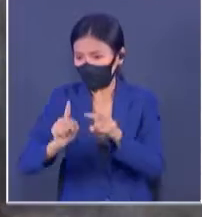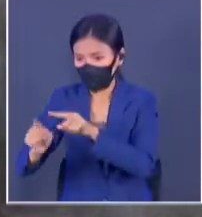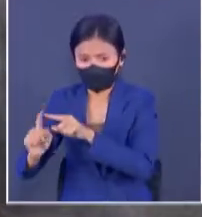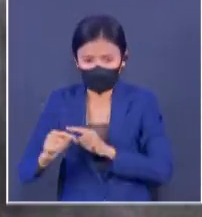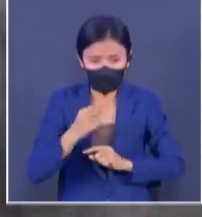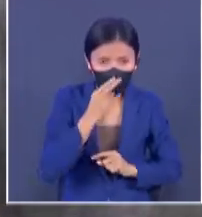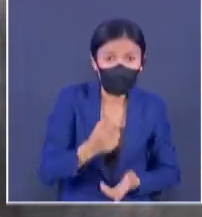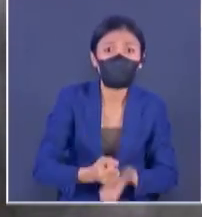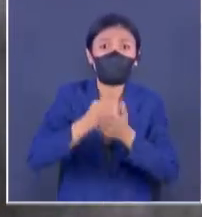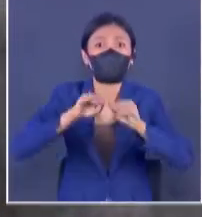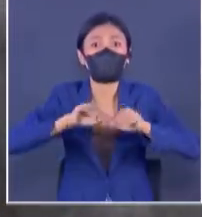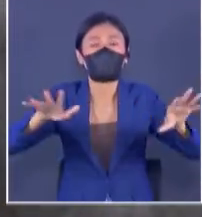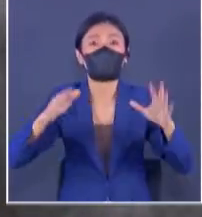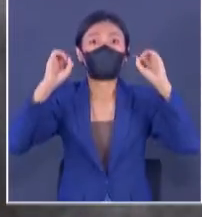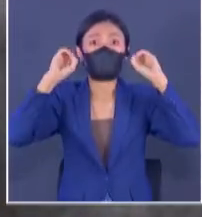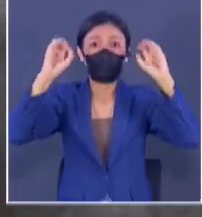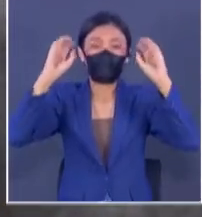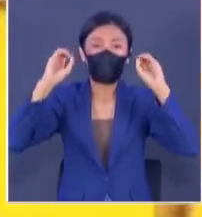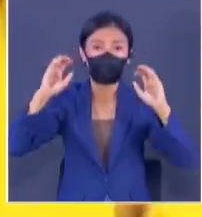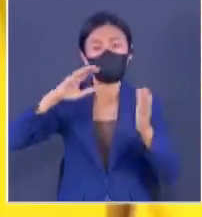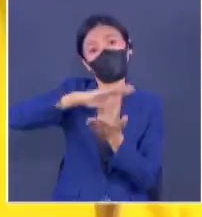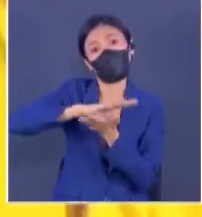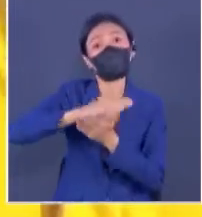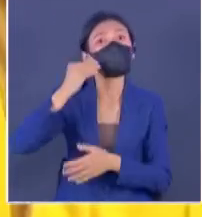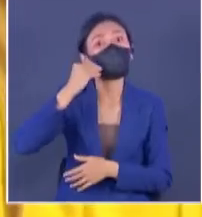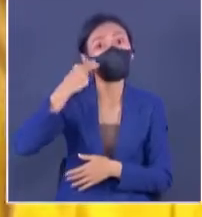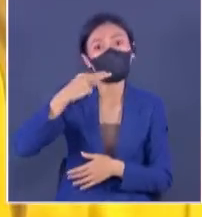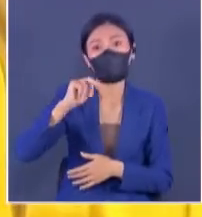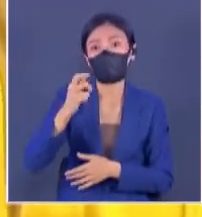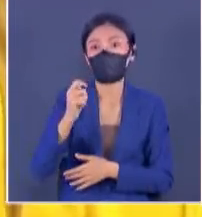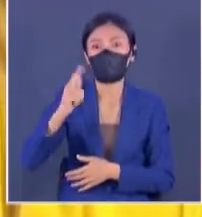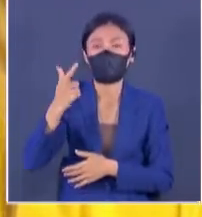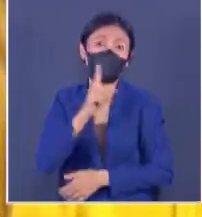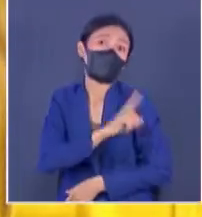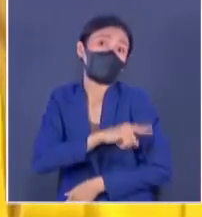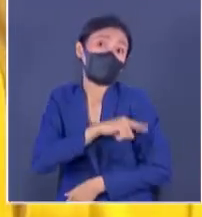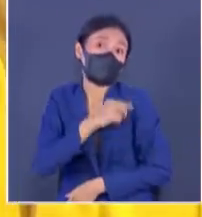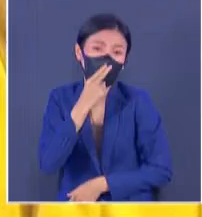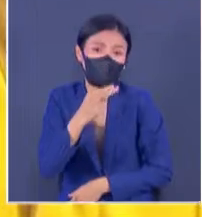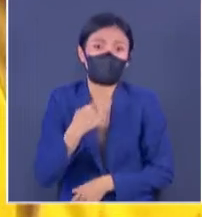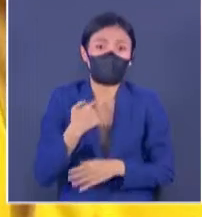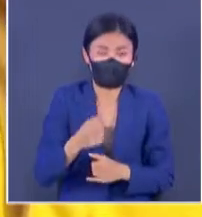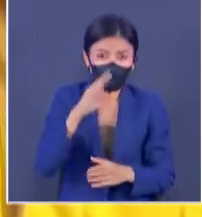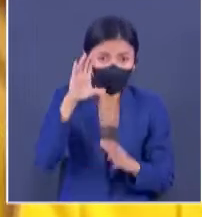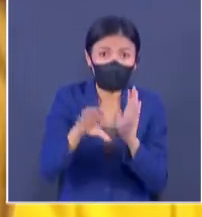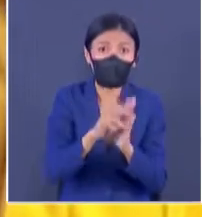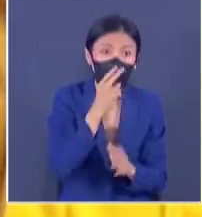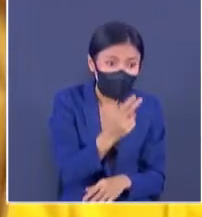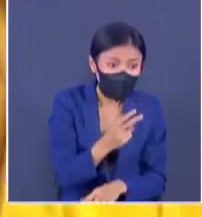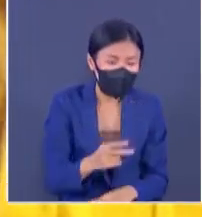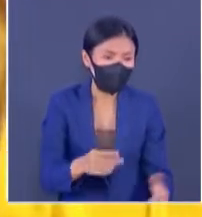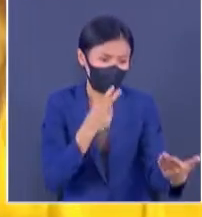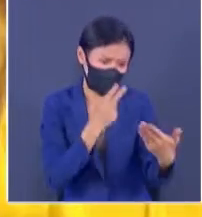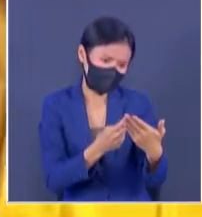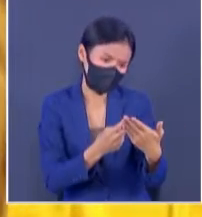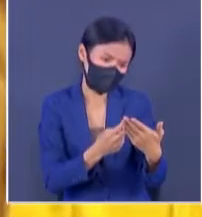คิดสุขทั่วครูโรงเรียนบ้านหนองขาวตำบลโบดได้เห็นภาพดังกล่าวจึงได้นำภาพมาให้ผู้เป็นพ่อซึ่งเป็นผู้ใหญ่